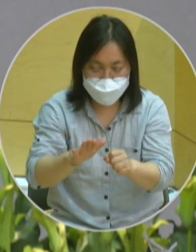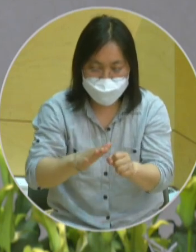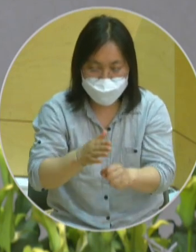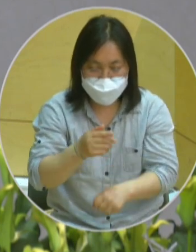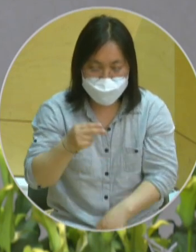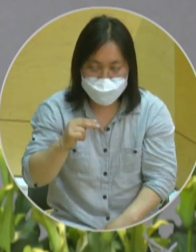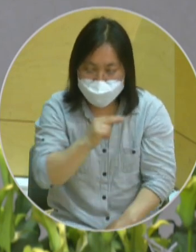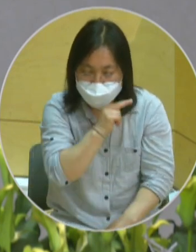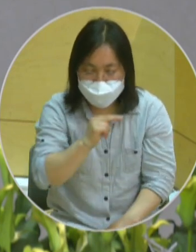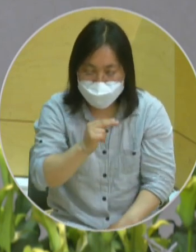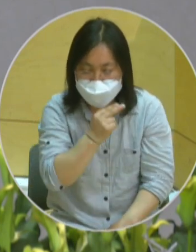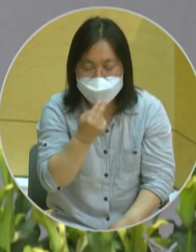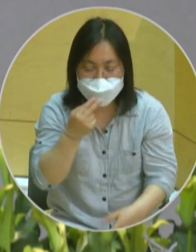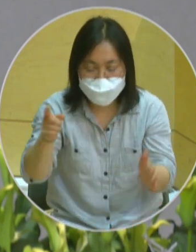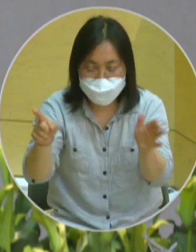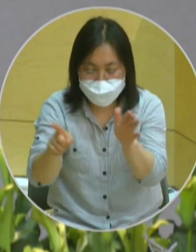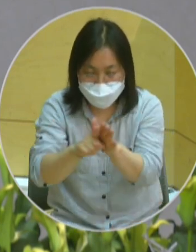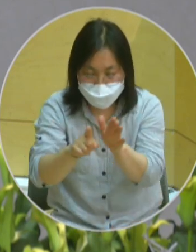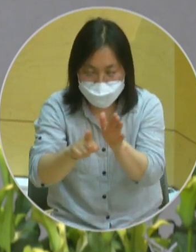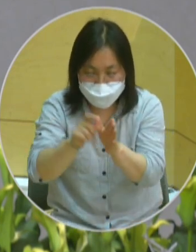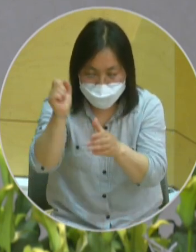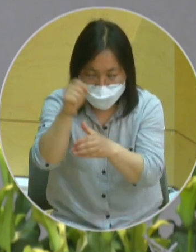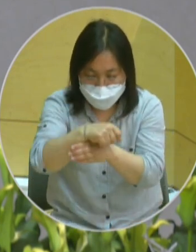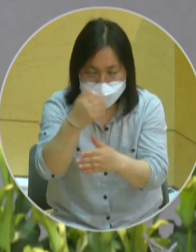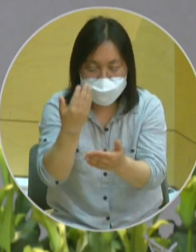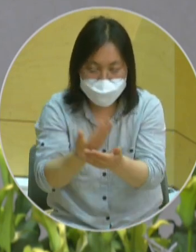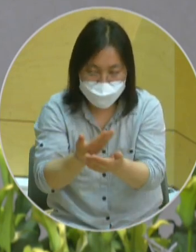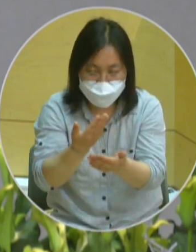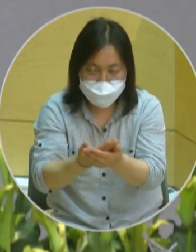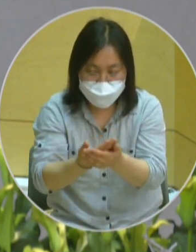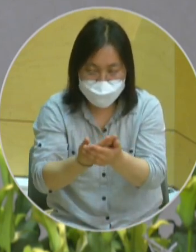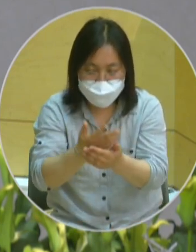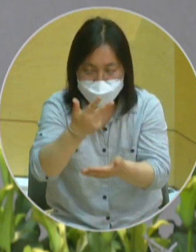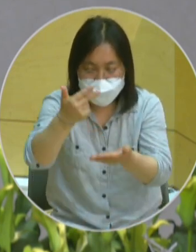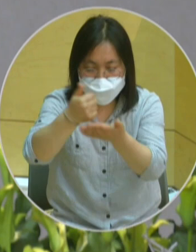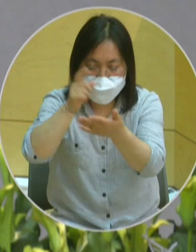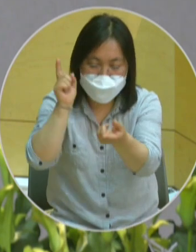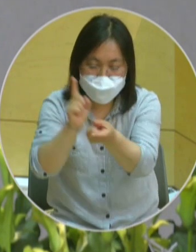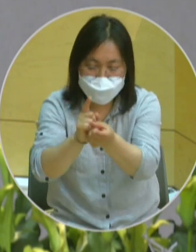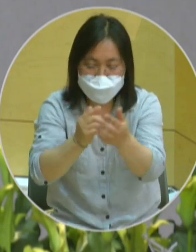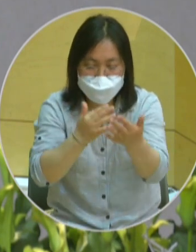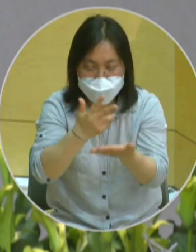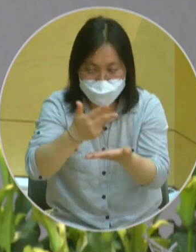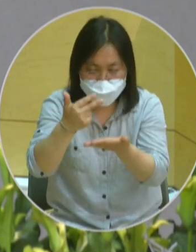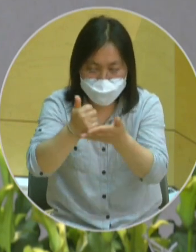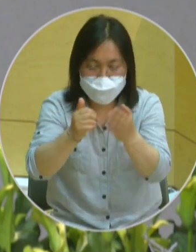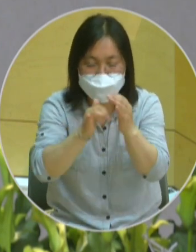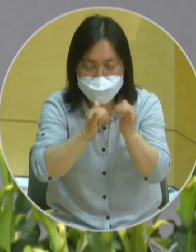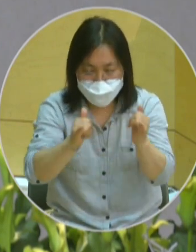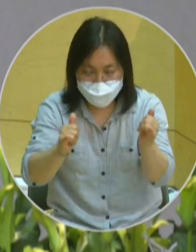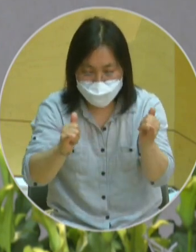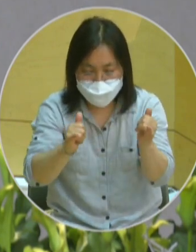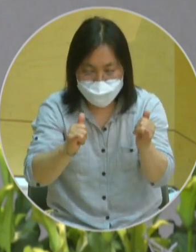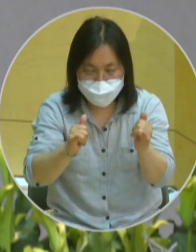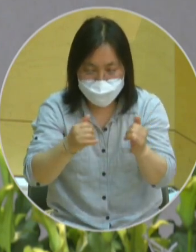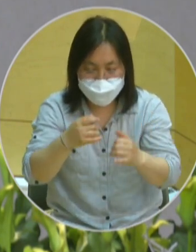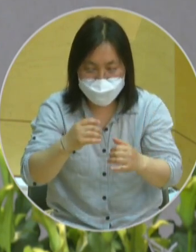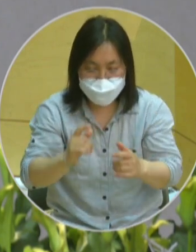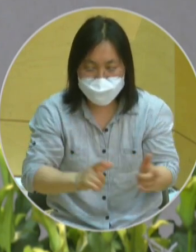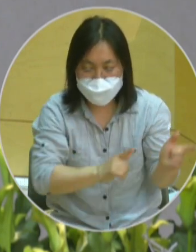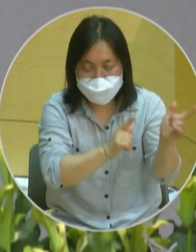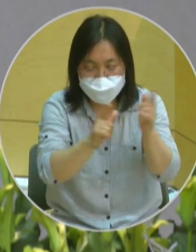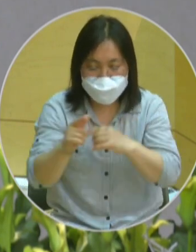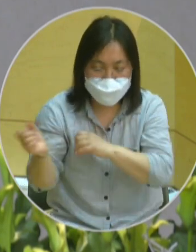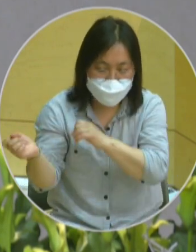조금도 의심하지 않는 믿어지는 믿음의 축복을 허락해 주셔서 주를 만난 주의 백성이 누렸던 기쁨과 감격과